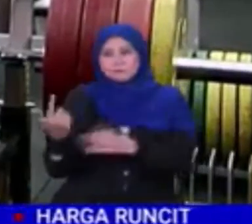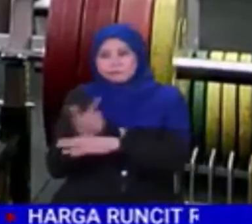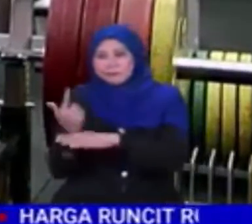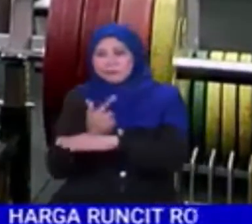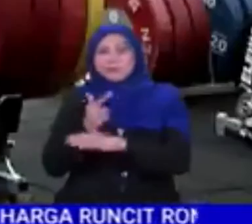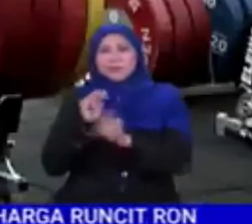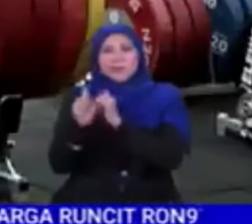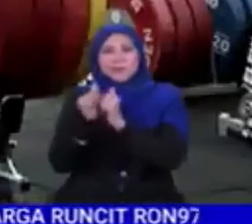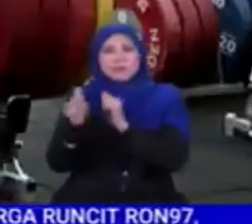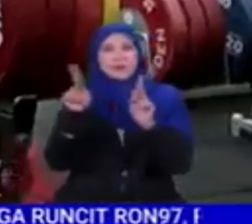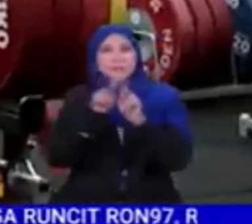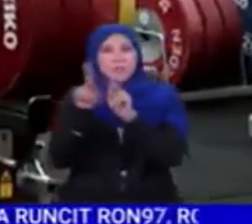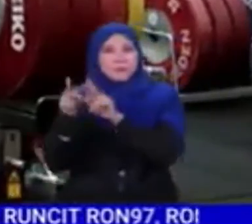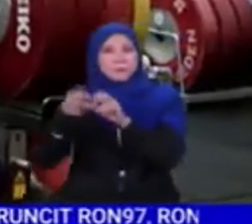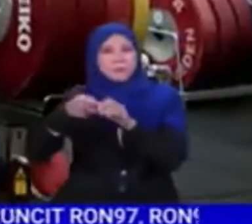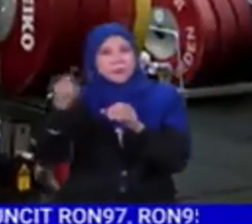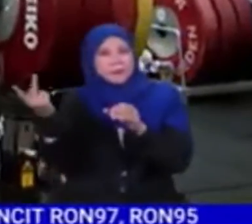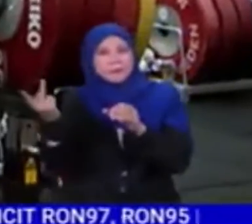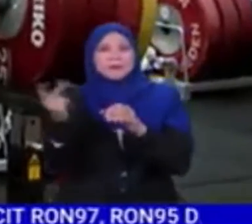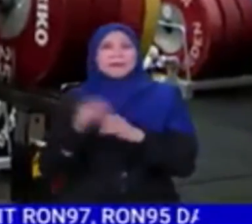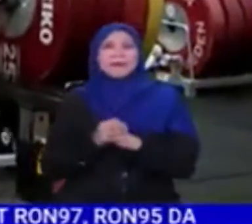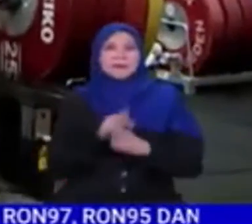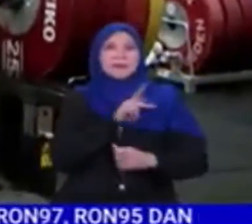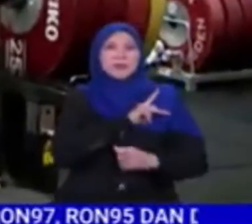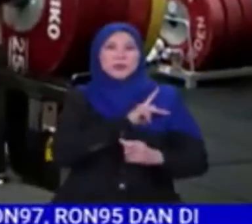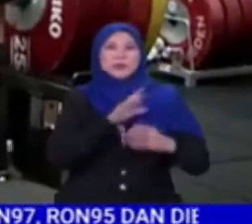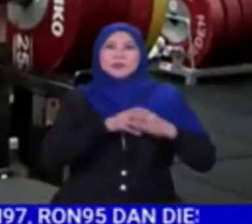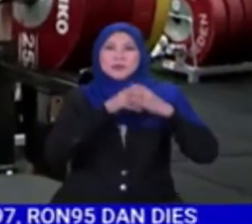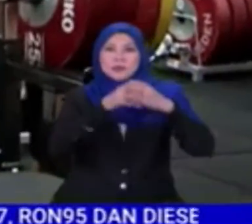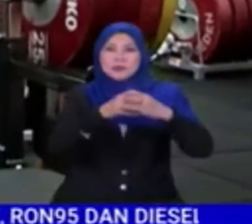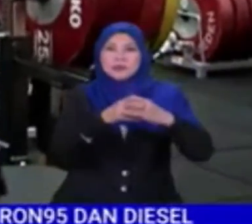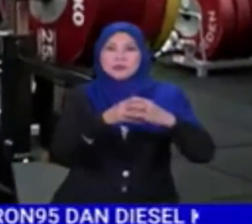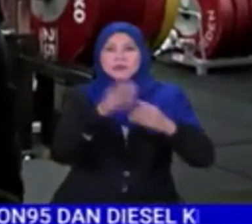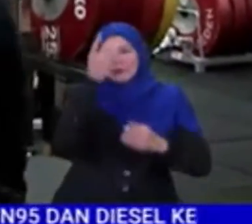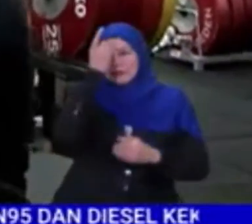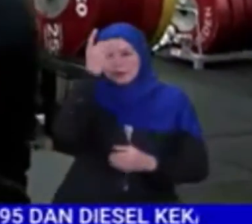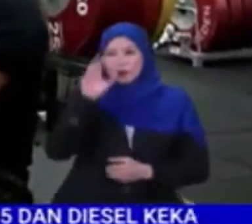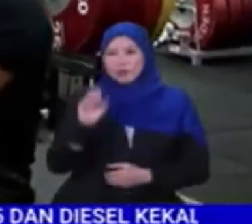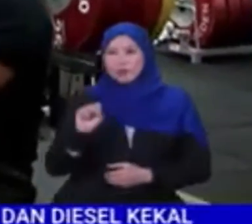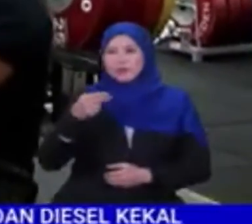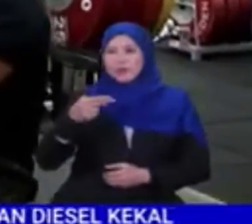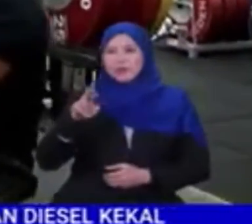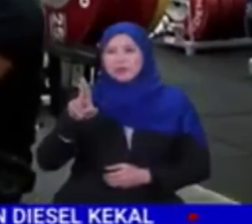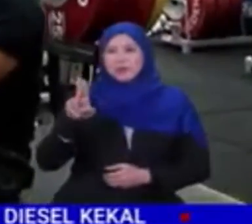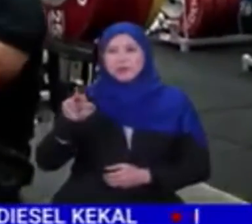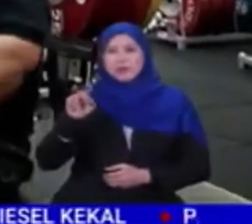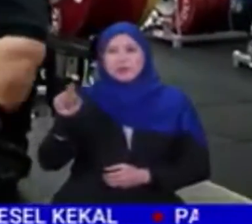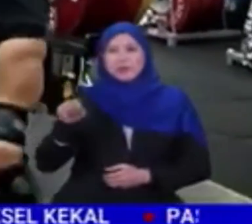di ketika sesi lawatan Ketua Kontingen Malaysia, Datuk Syahrul Zaman Yahya.